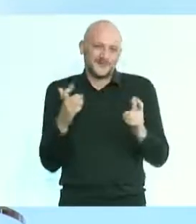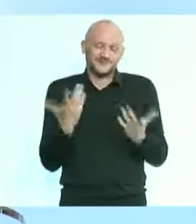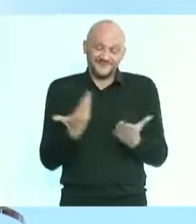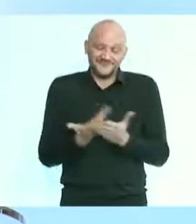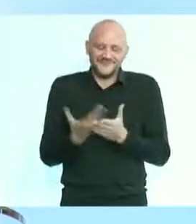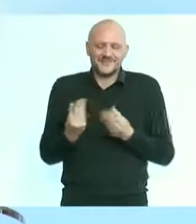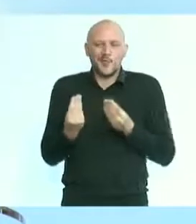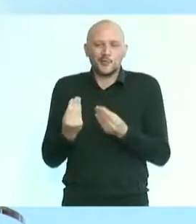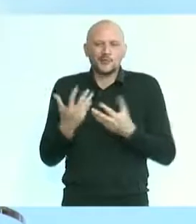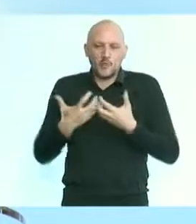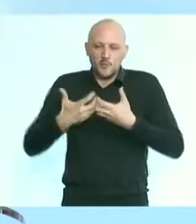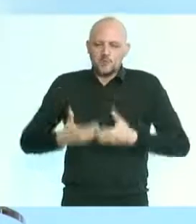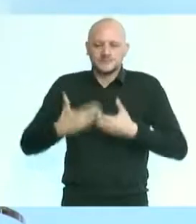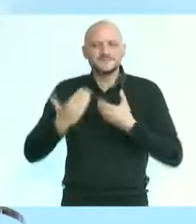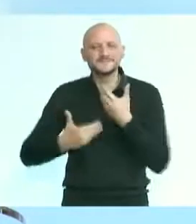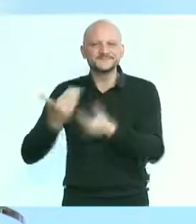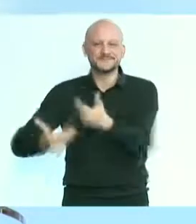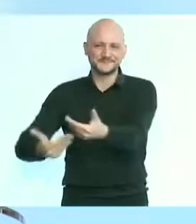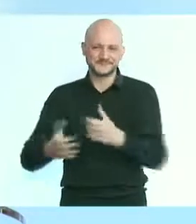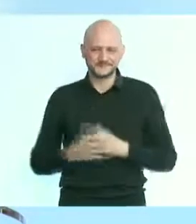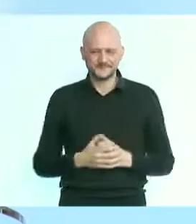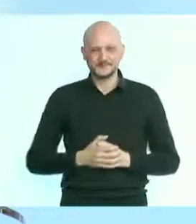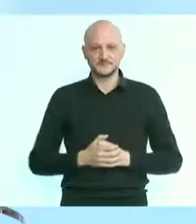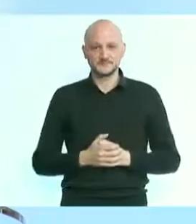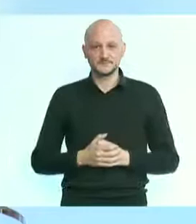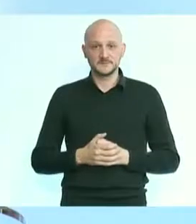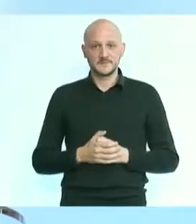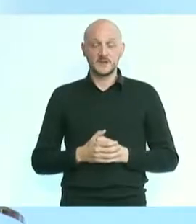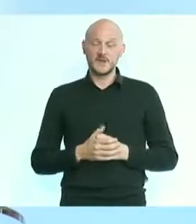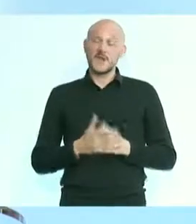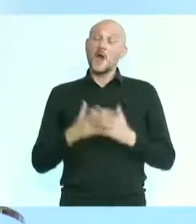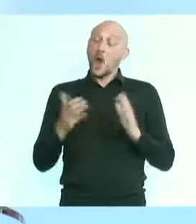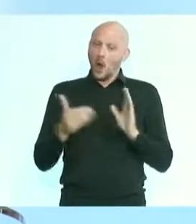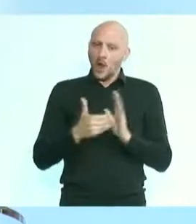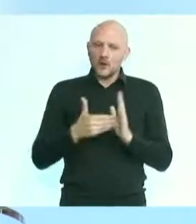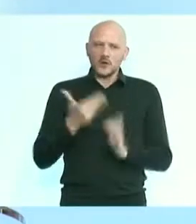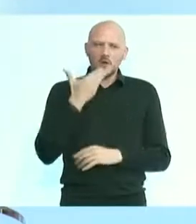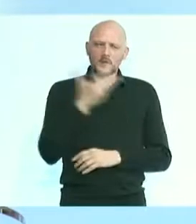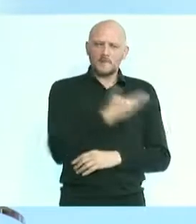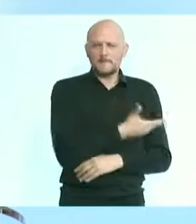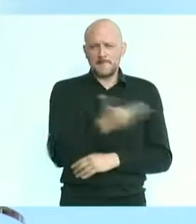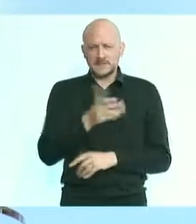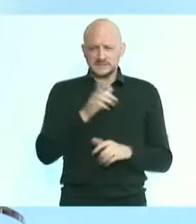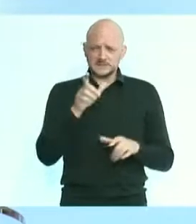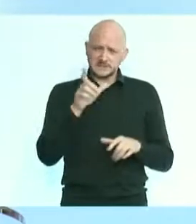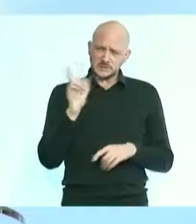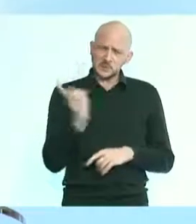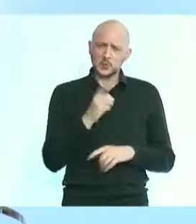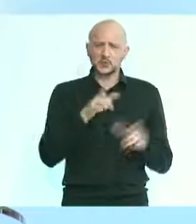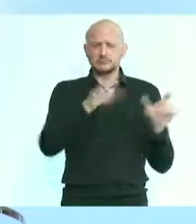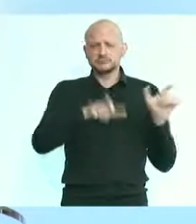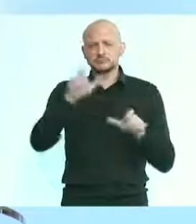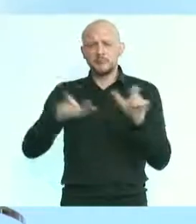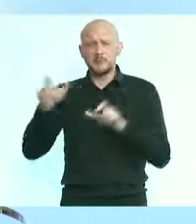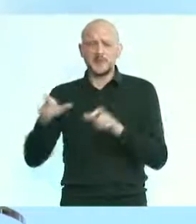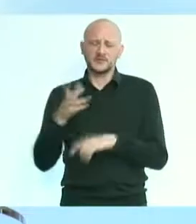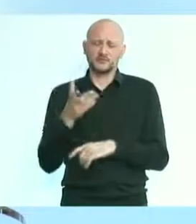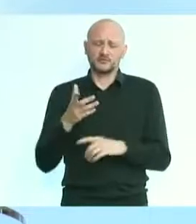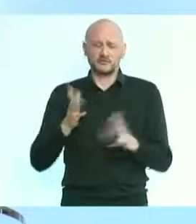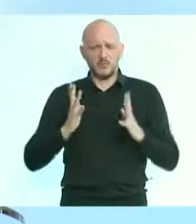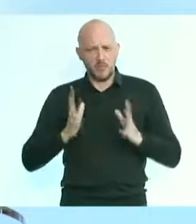du service civique ce matin. Je voudrais remercier tous les acteurs qui nous accompagnent dans